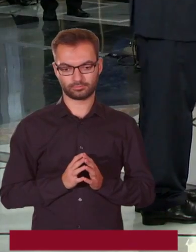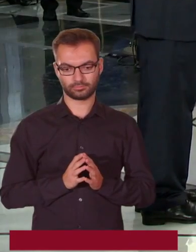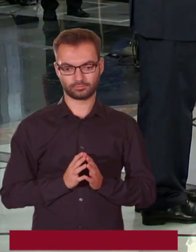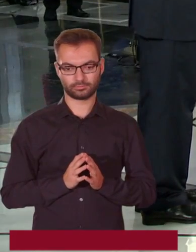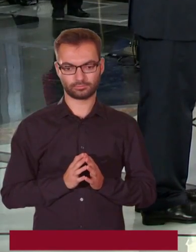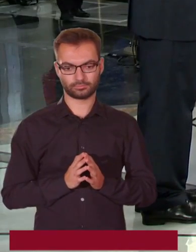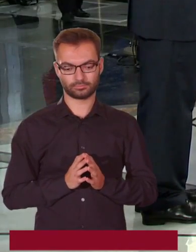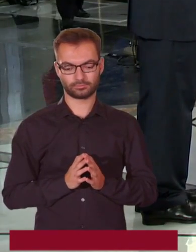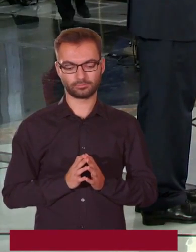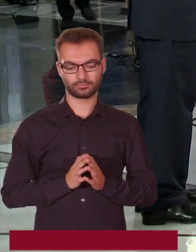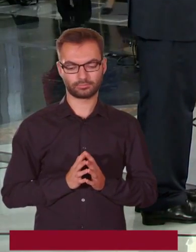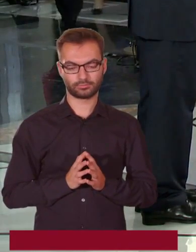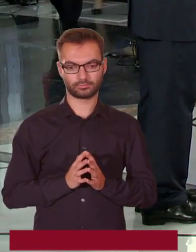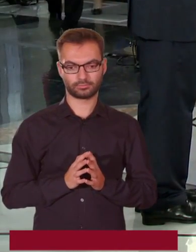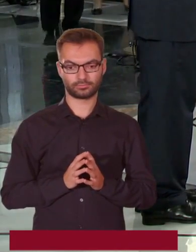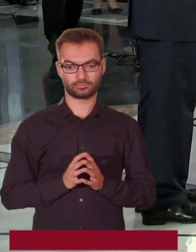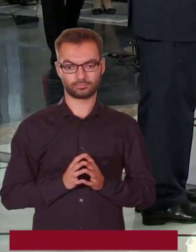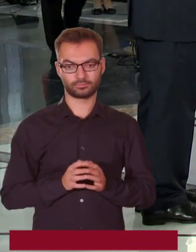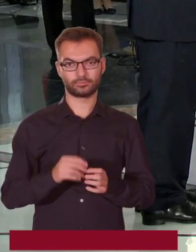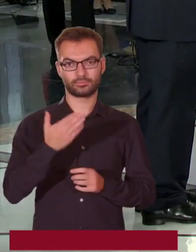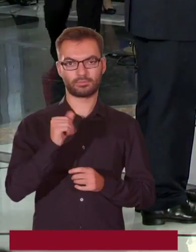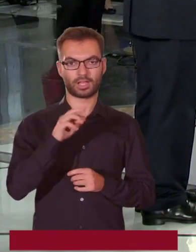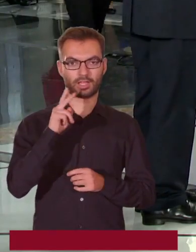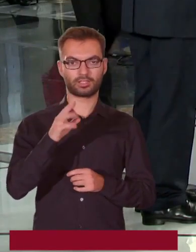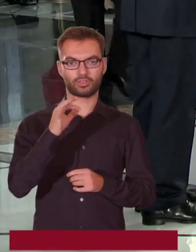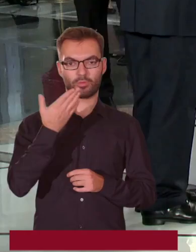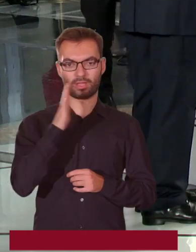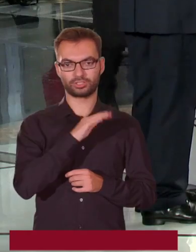Proszę pana Marka Tomasza Hoka.